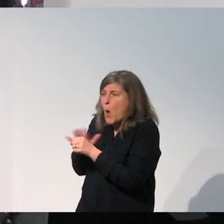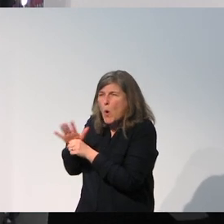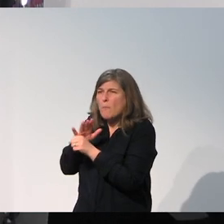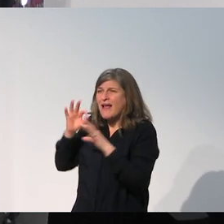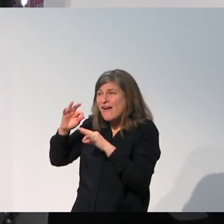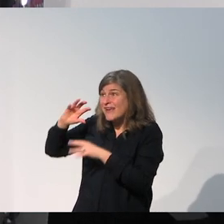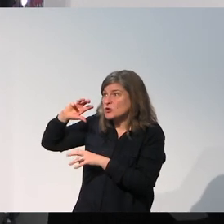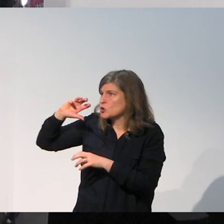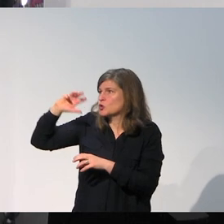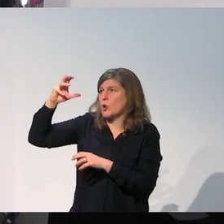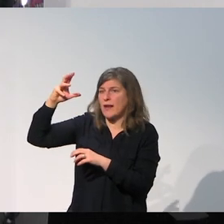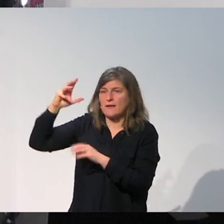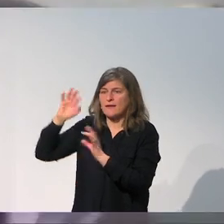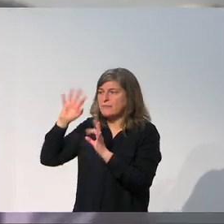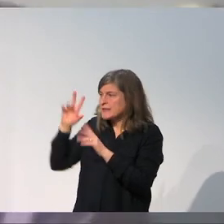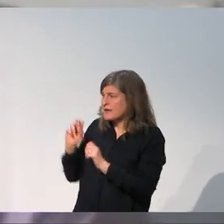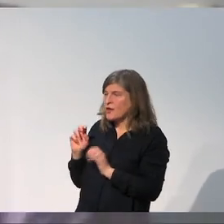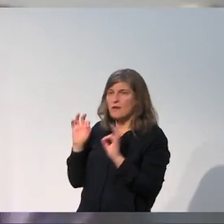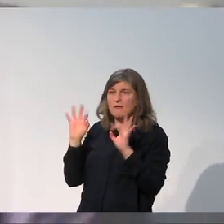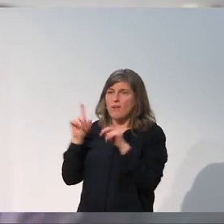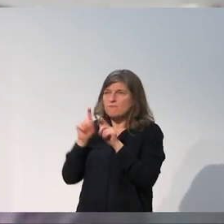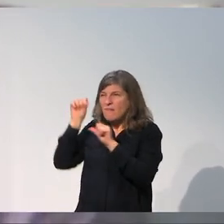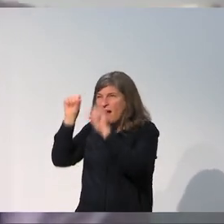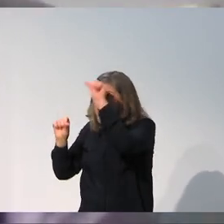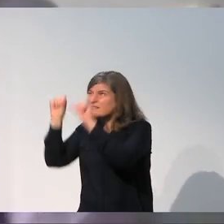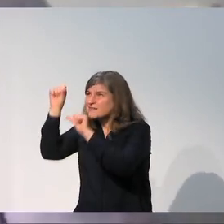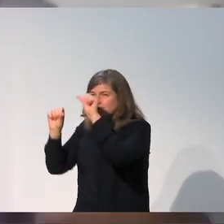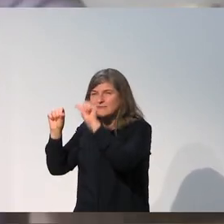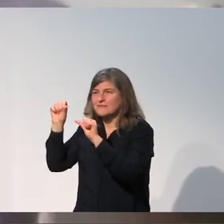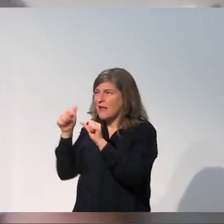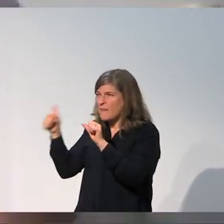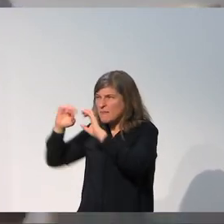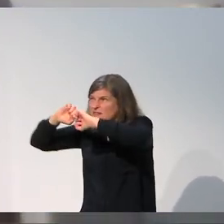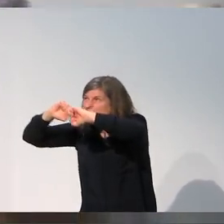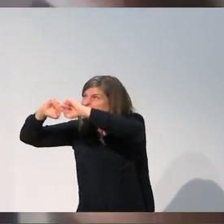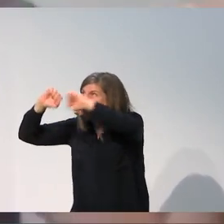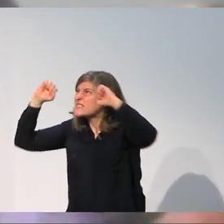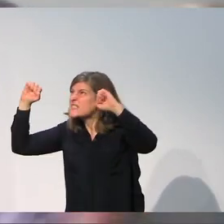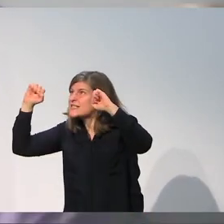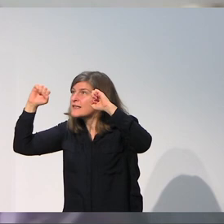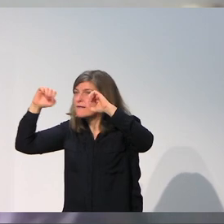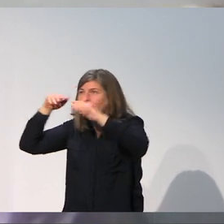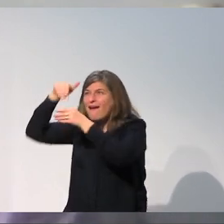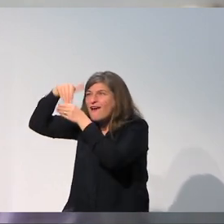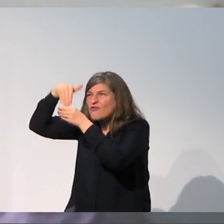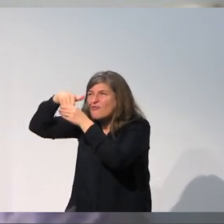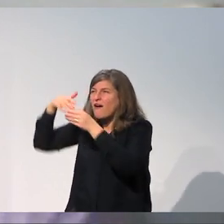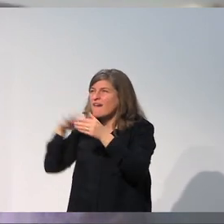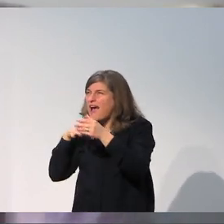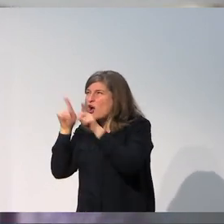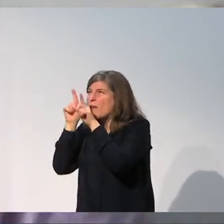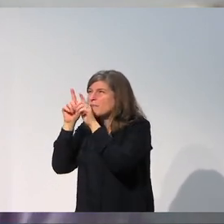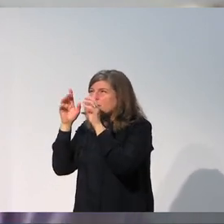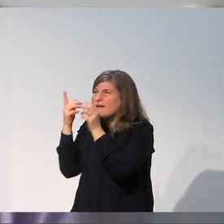posé le soleil sur une table d'opération avec un bistouri là ouvert et on a à l'intérieur tout le travail des boyaux comme ça,